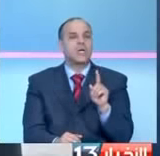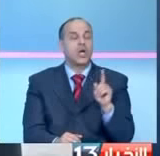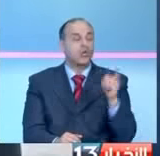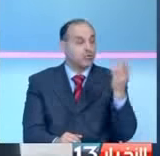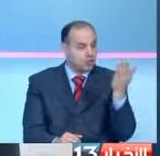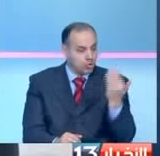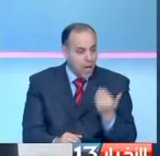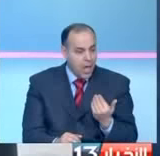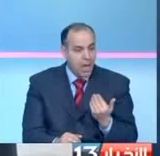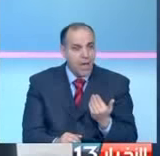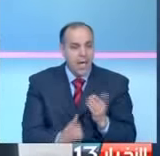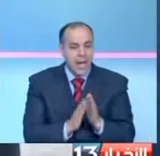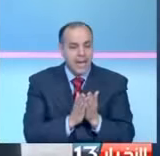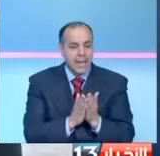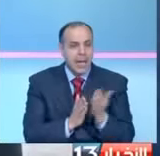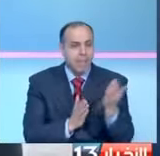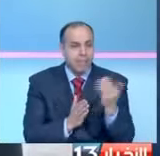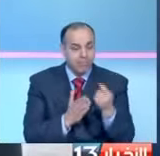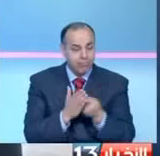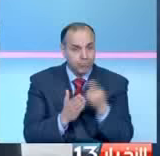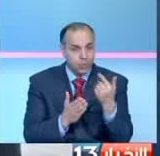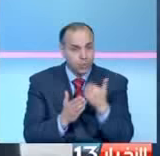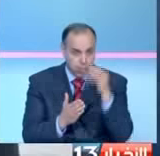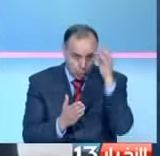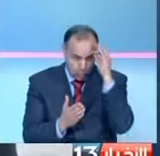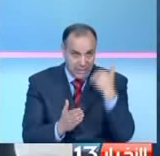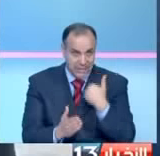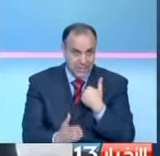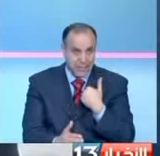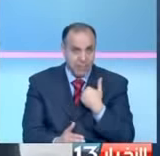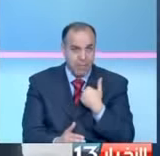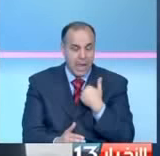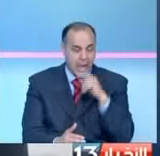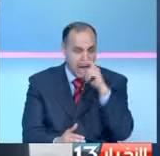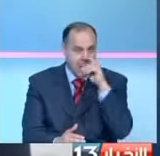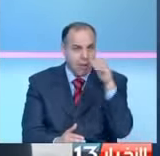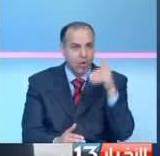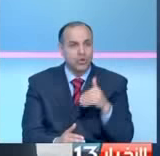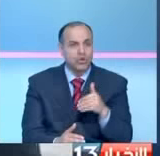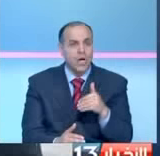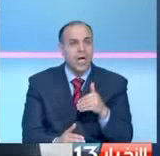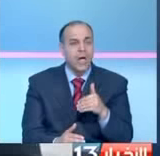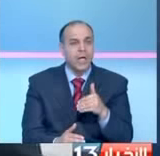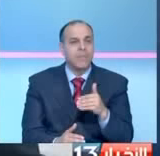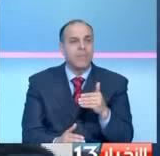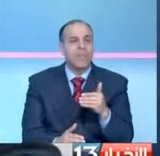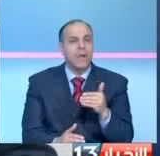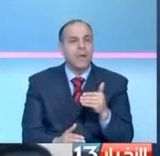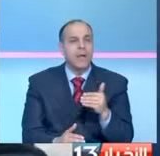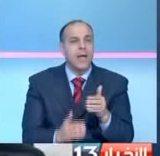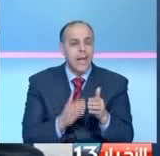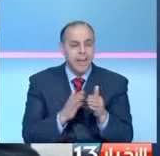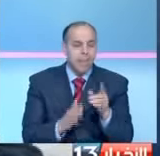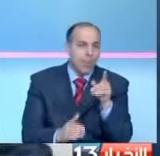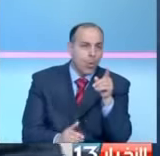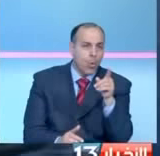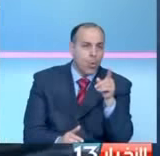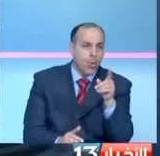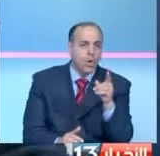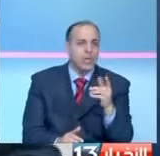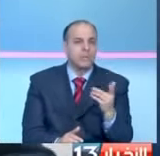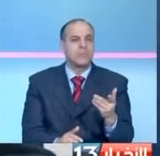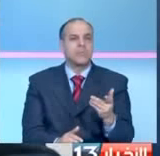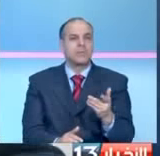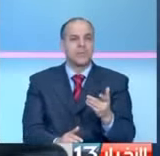خلطتنا معناها خلطت الادب نتاعنا التونسي، نحكي بخلاف العربي الى امريكا. تصور انت الباب هذا معناها ليفونتاي